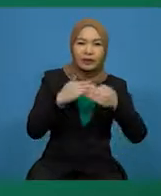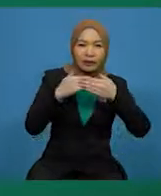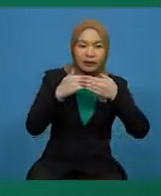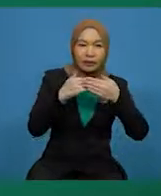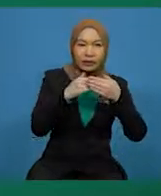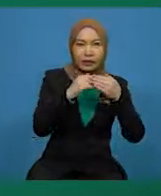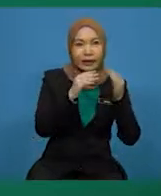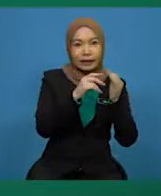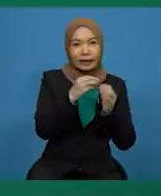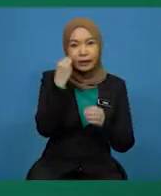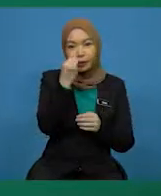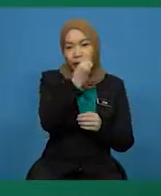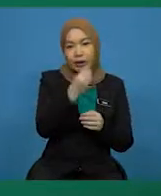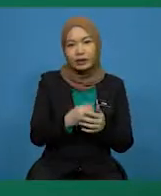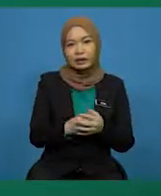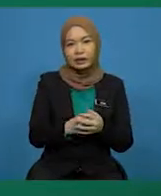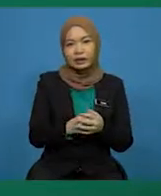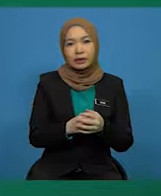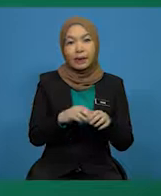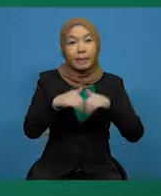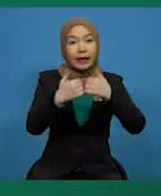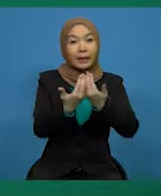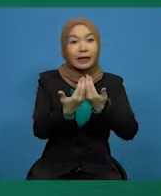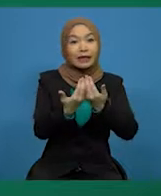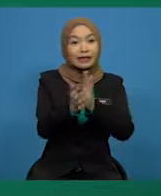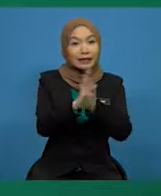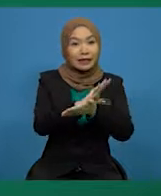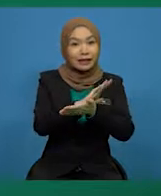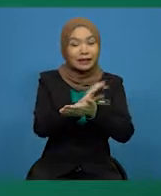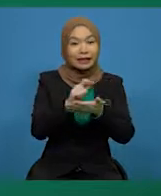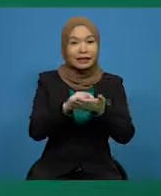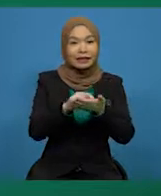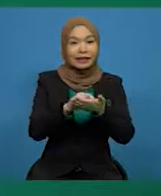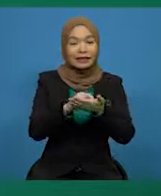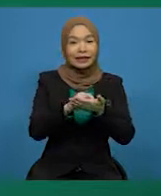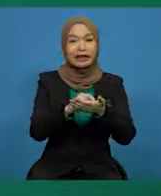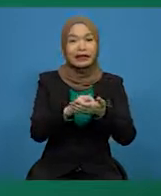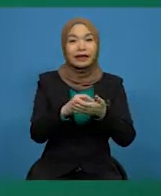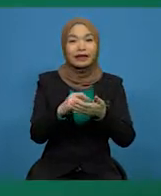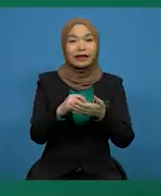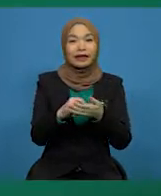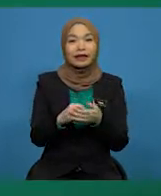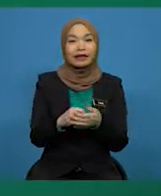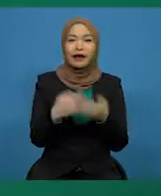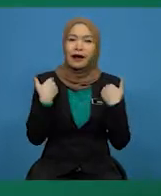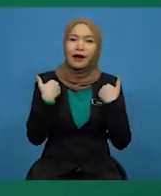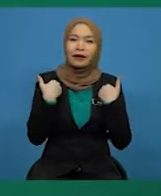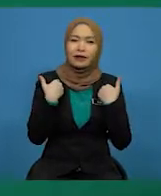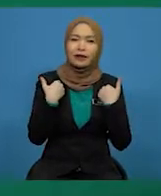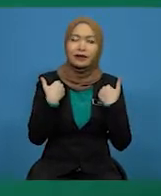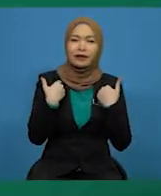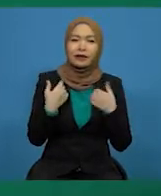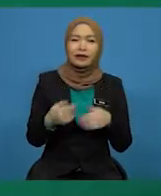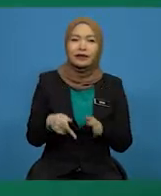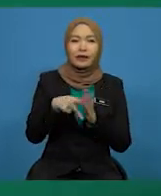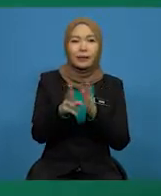kenapa situasi itu berlaku. Ini kerana masih wujud permintaan wang di pasaran bagi